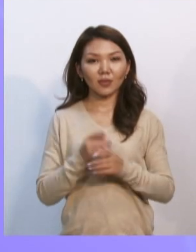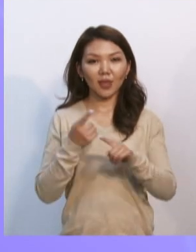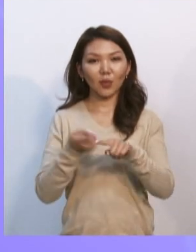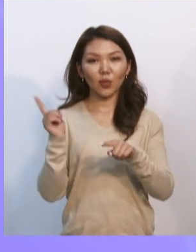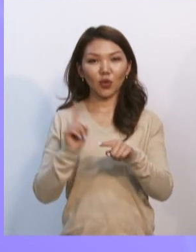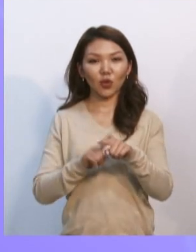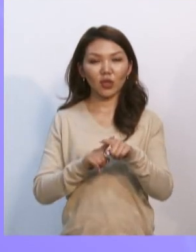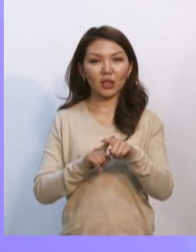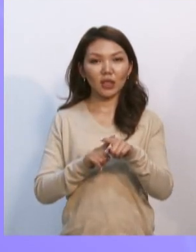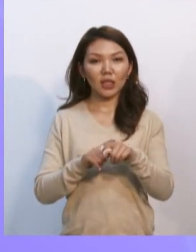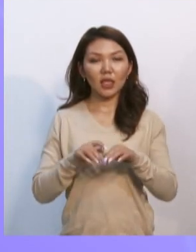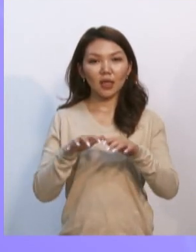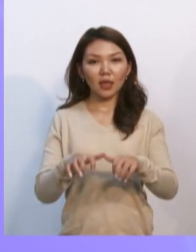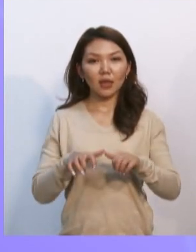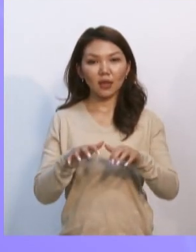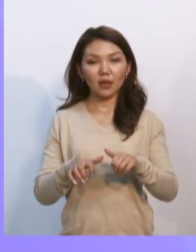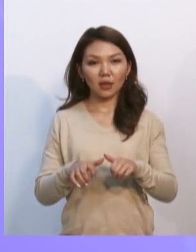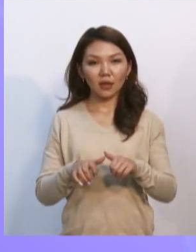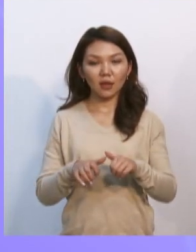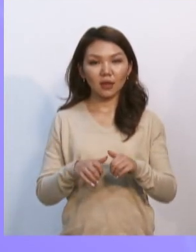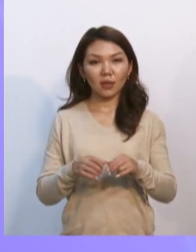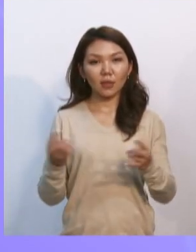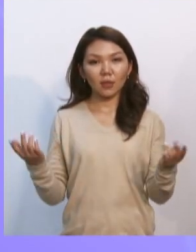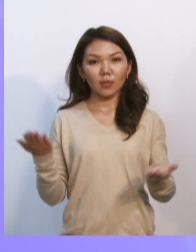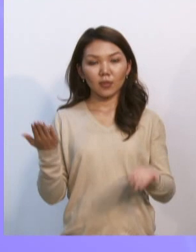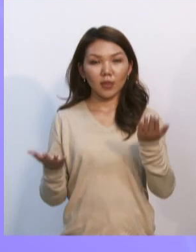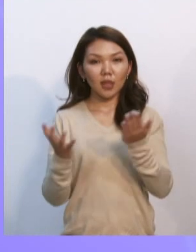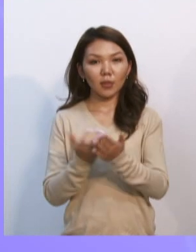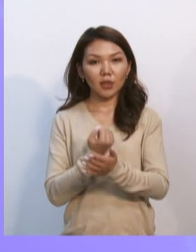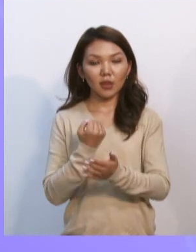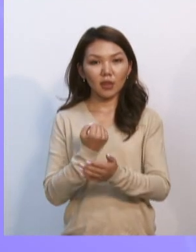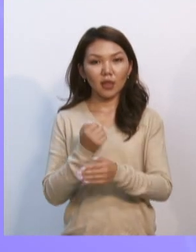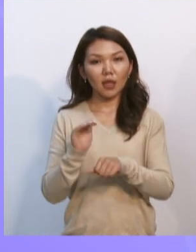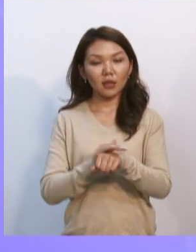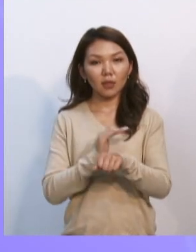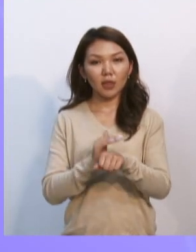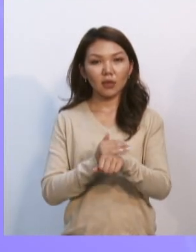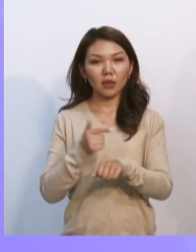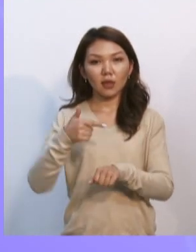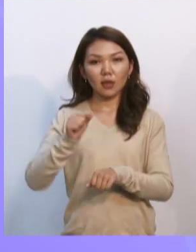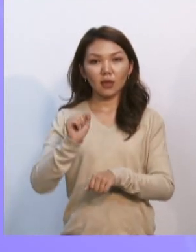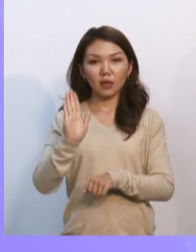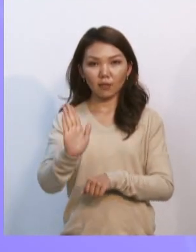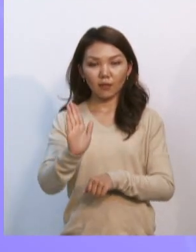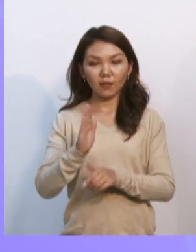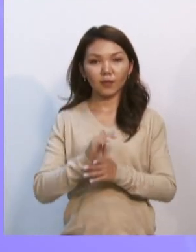Бул ит деп тапсаңар азаматсыңар. Бул иттин үнү.